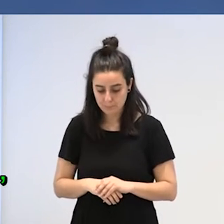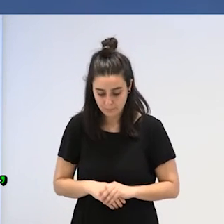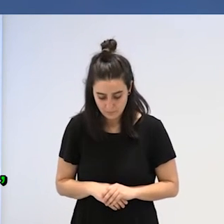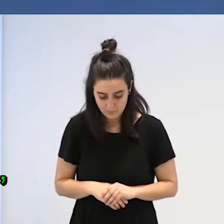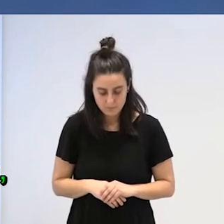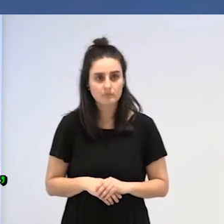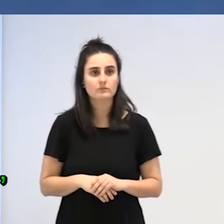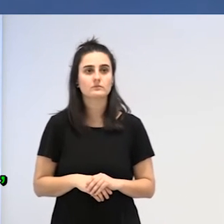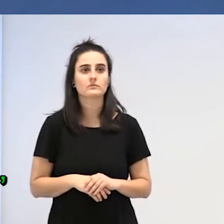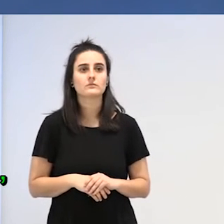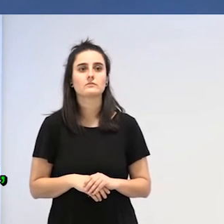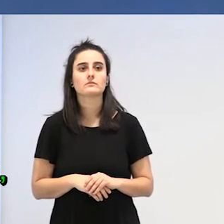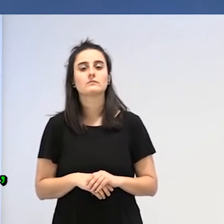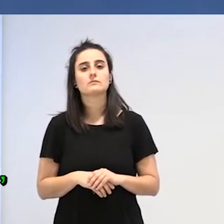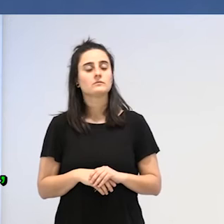Bueno,